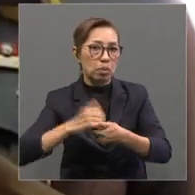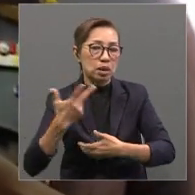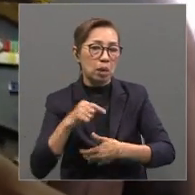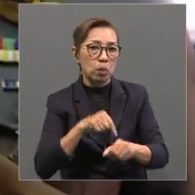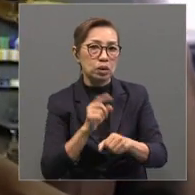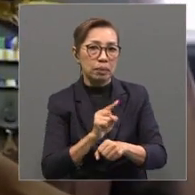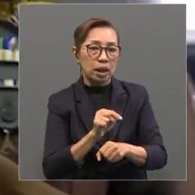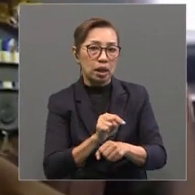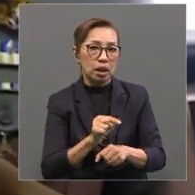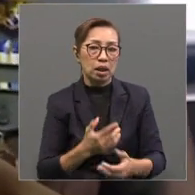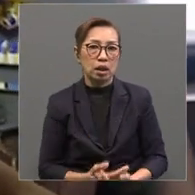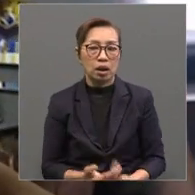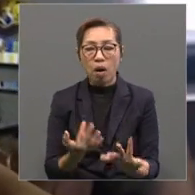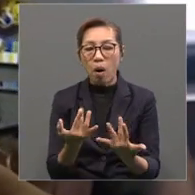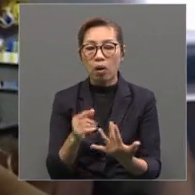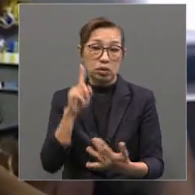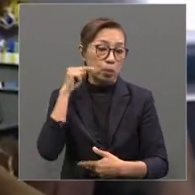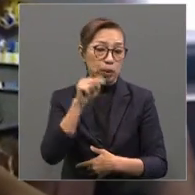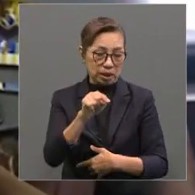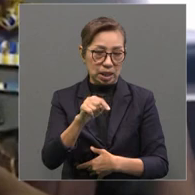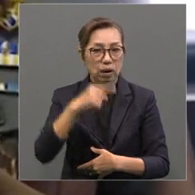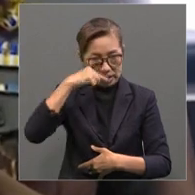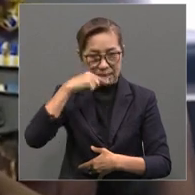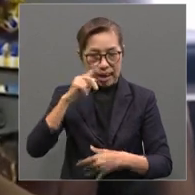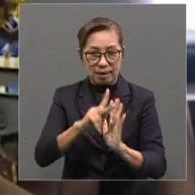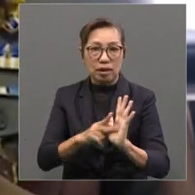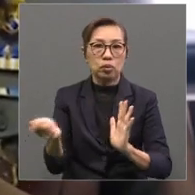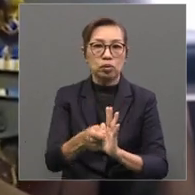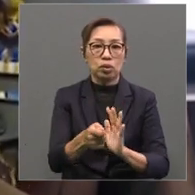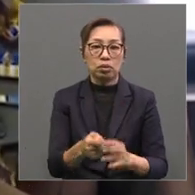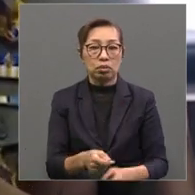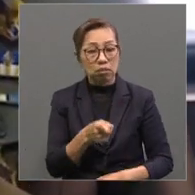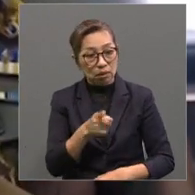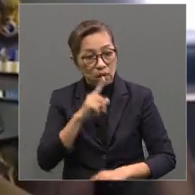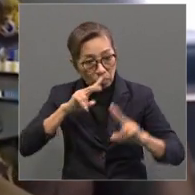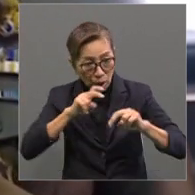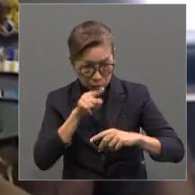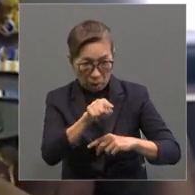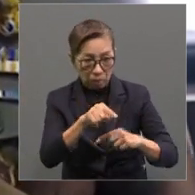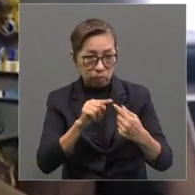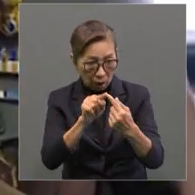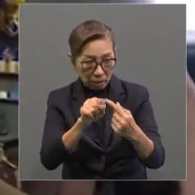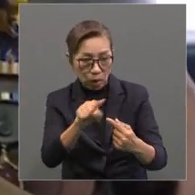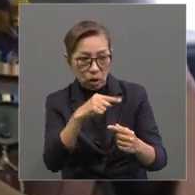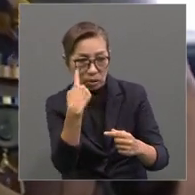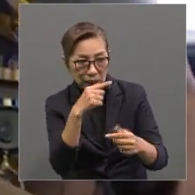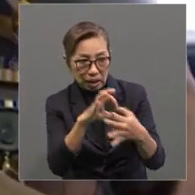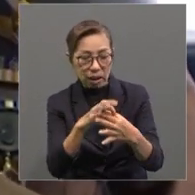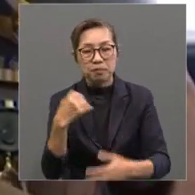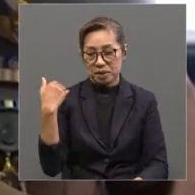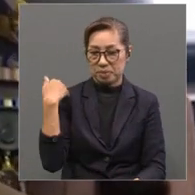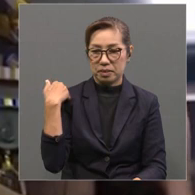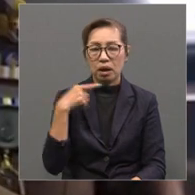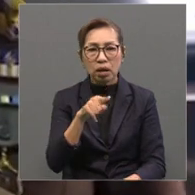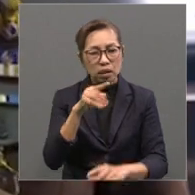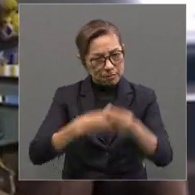คดีมีการ อันนี้ก็เดี๋ยวก็ถ้าเกิดเป็นส่วนนี้ก็จะดำเนินคดีที่เมืองไทยนะครับ ยังมีการขยายผลต่อไหมครับใน ช่วงมีครับมีครับ โดยเฉพาะ